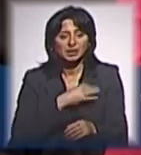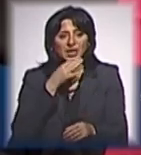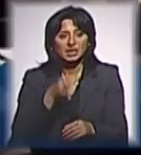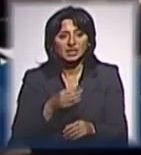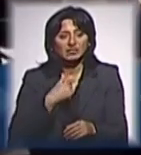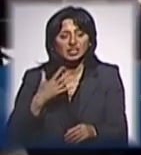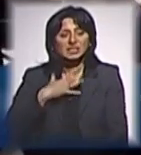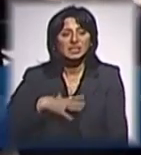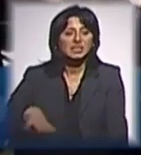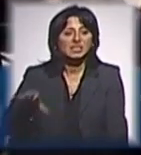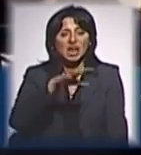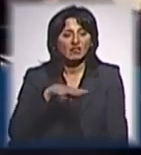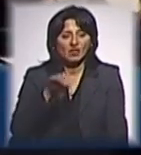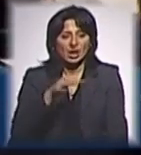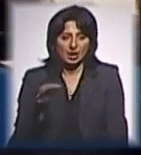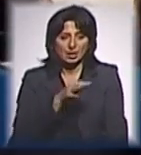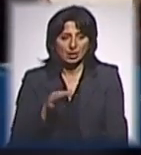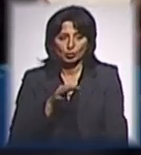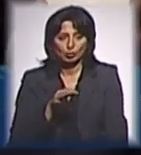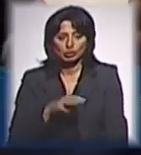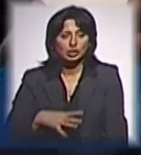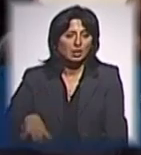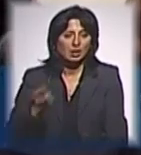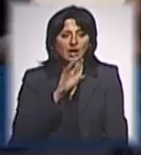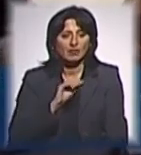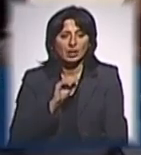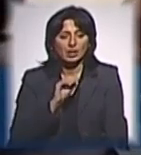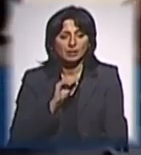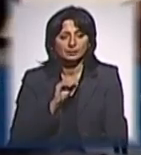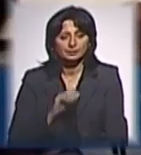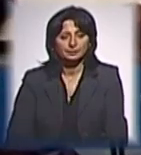გითხრათ, რომ ჩვენ საქართველოს ყველა რაიონში ყველა